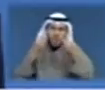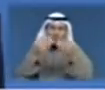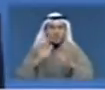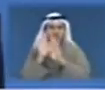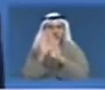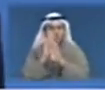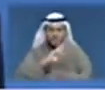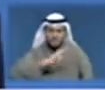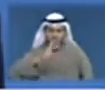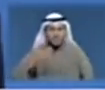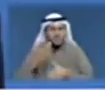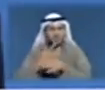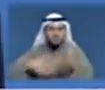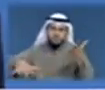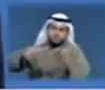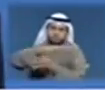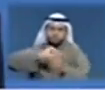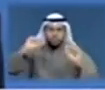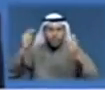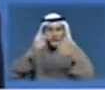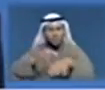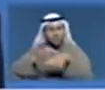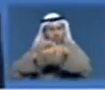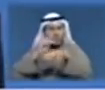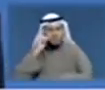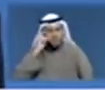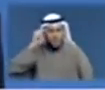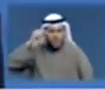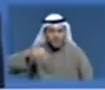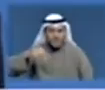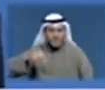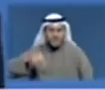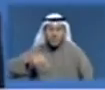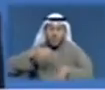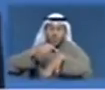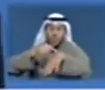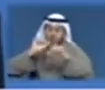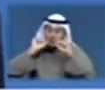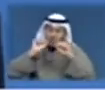الذي يواجه أكبر كارثة إنسانية في عالمنا المعاصر،